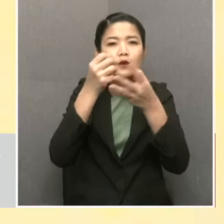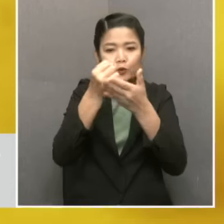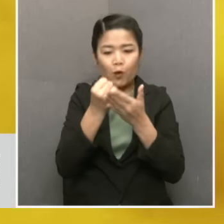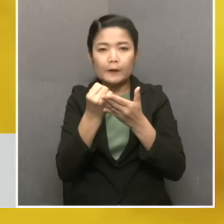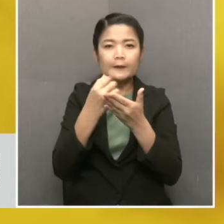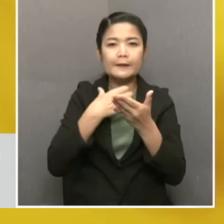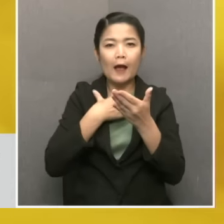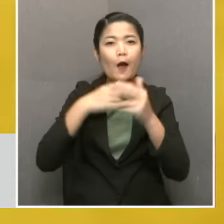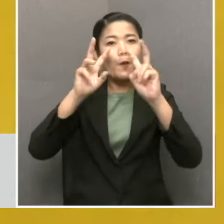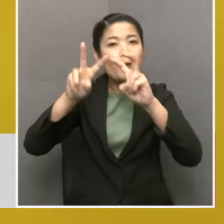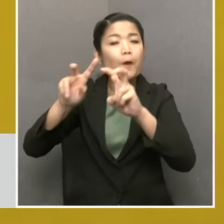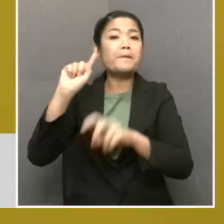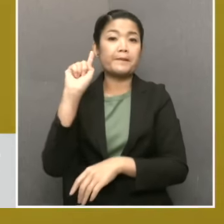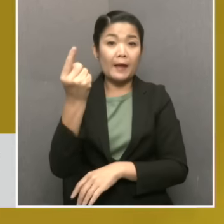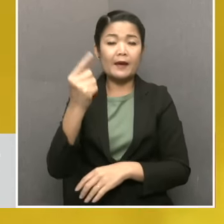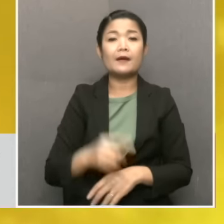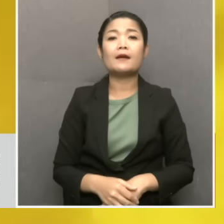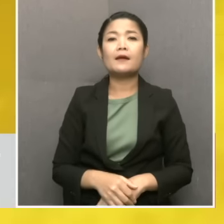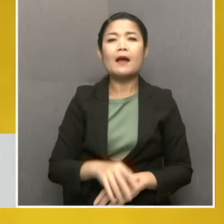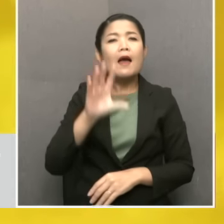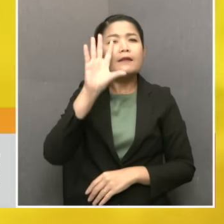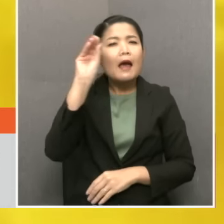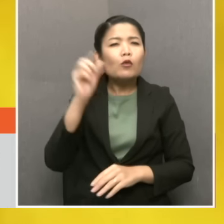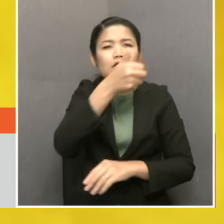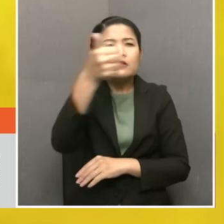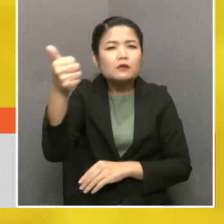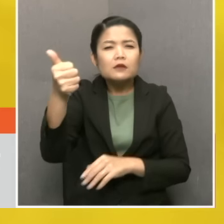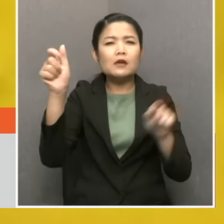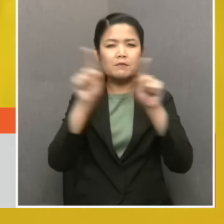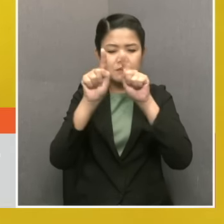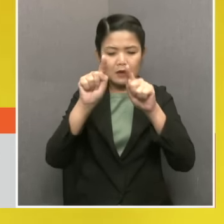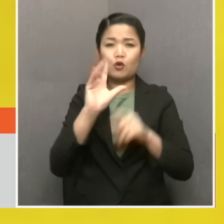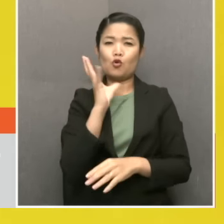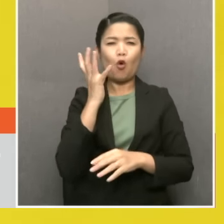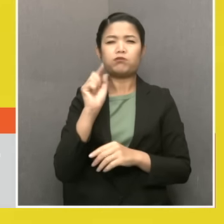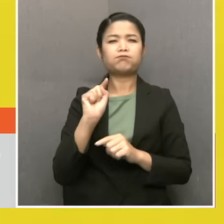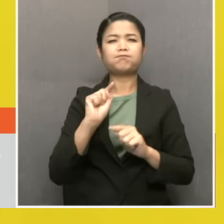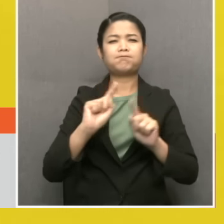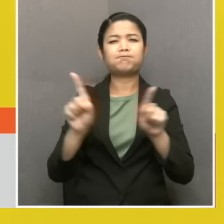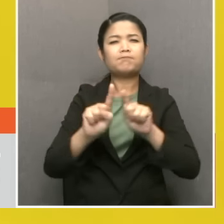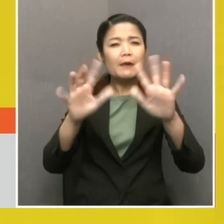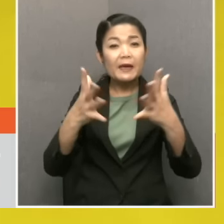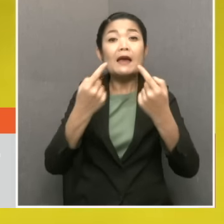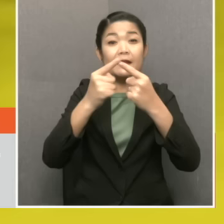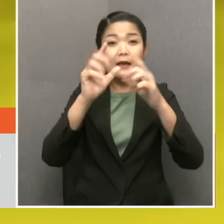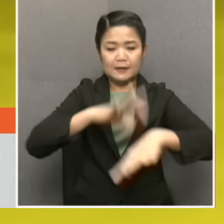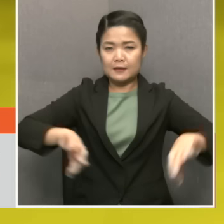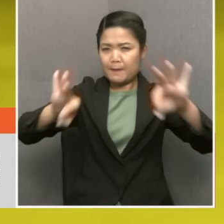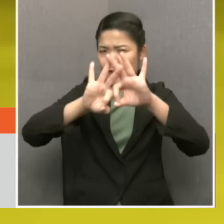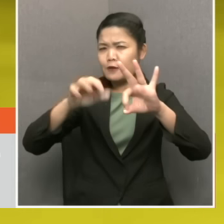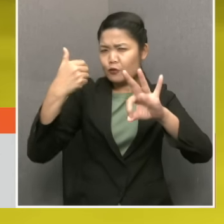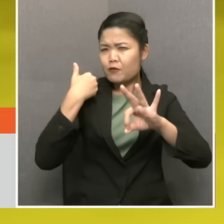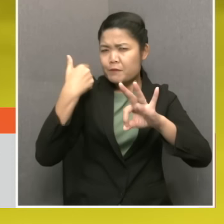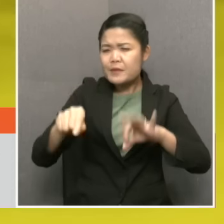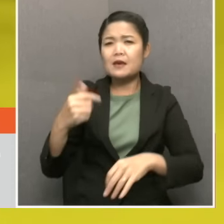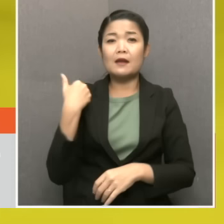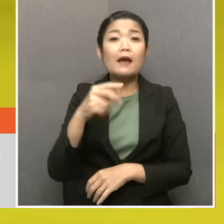บนดาวเคราะห์ดวงอื่นไม่จำเป็นต้องมีชีวเคมีเหมือนกับชีวิตของเราบนโลกใบนี้นะคะแต่ต้องมีตัวกลางที่เป็นของ